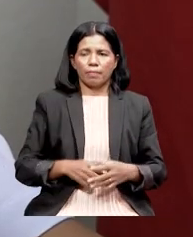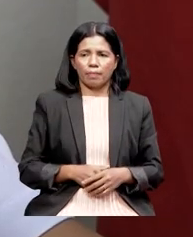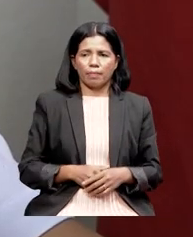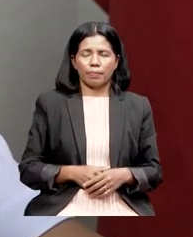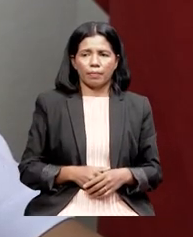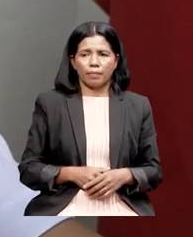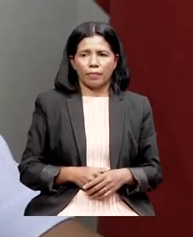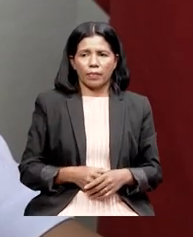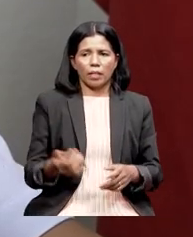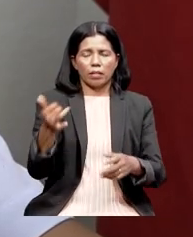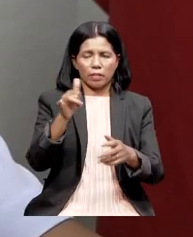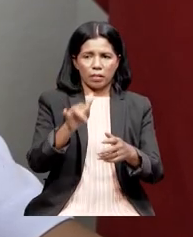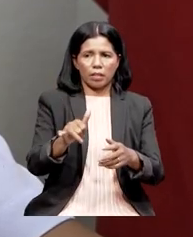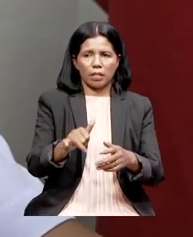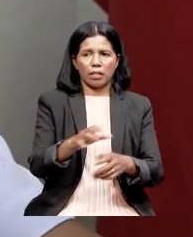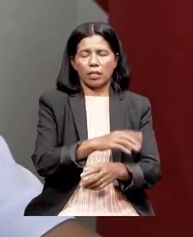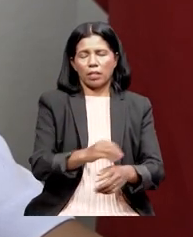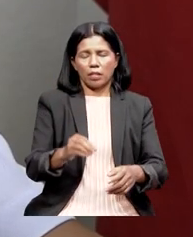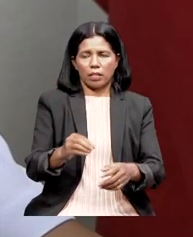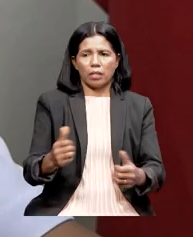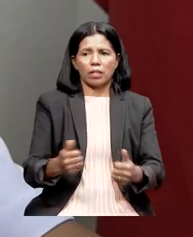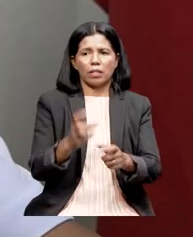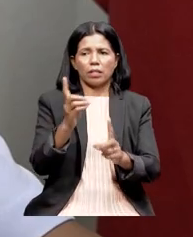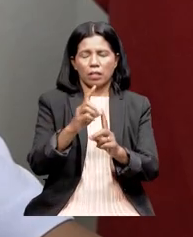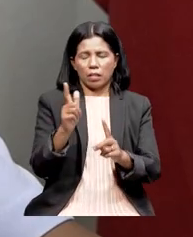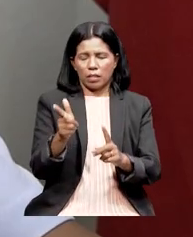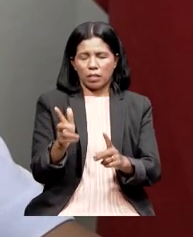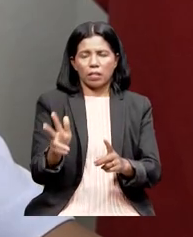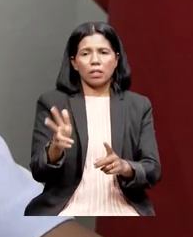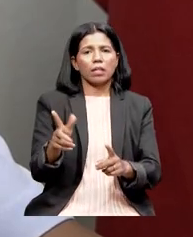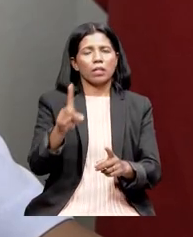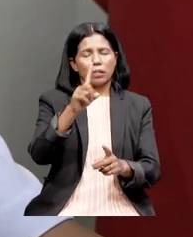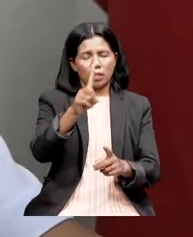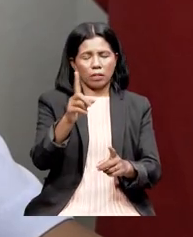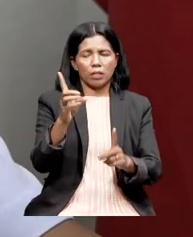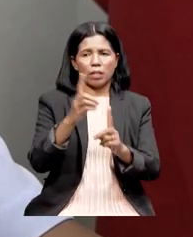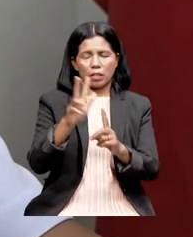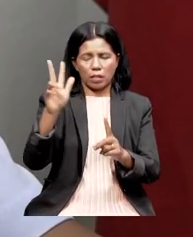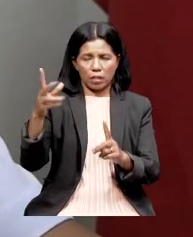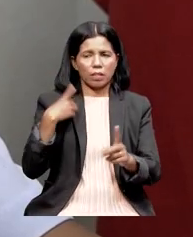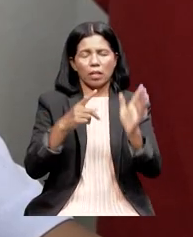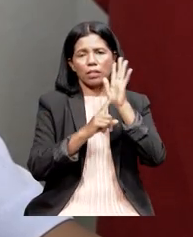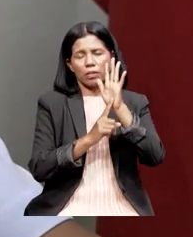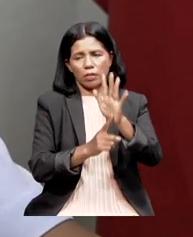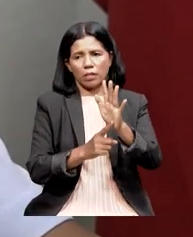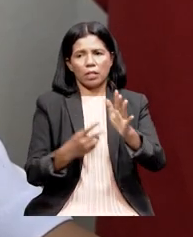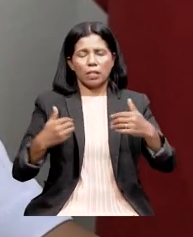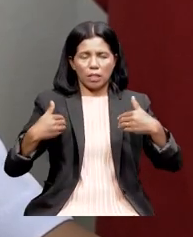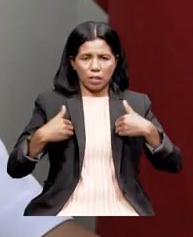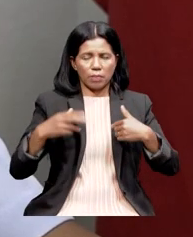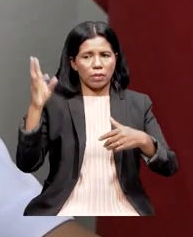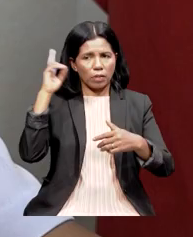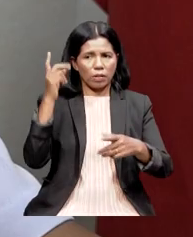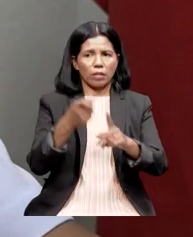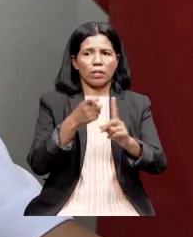Nega, nebe sira ihe asidente ne ihe dia 31 to dia 13 masu he relata ona, nebe ita musurona kata ki asidente husi